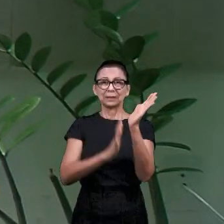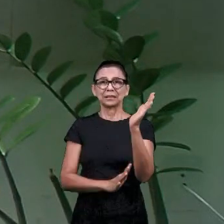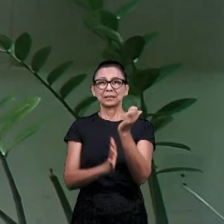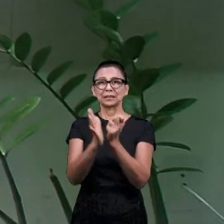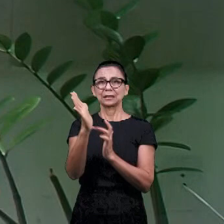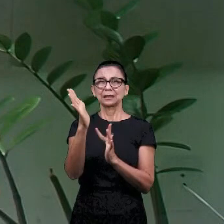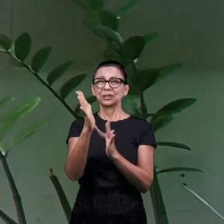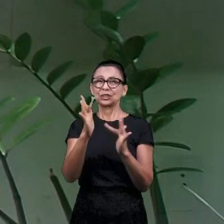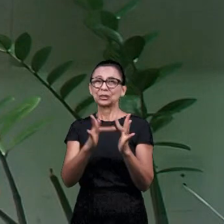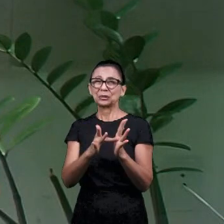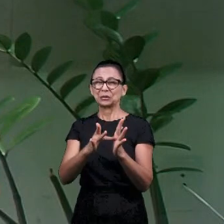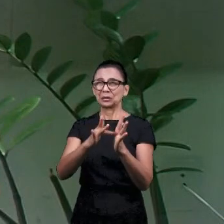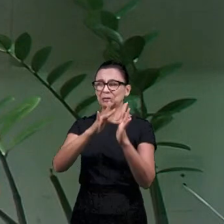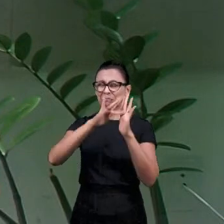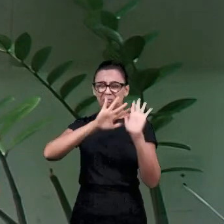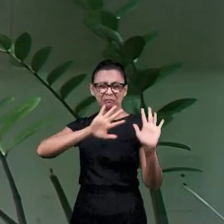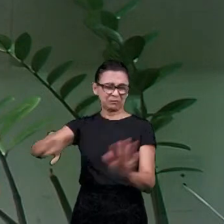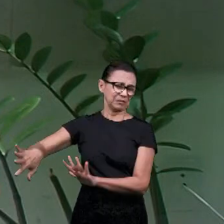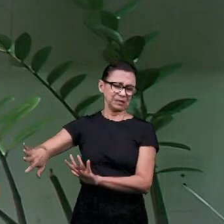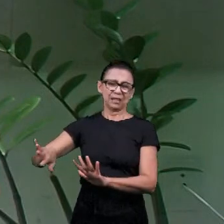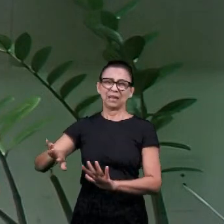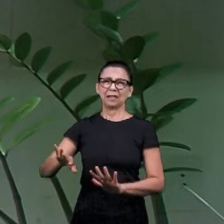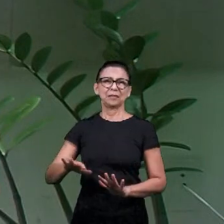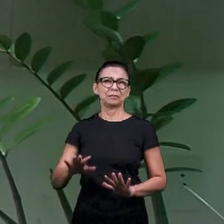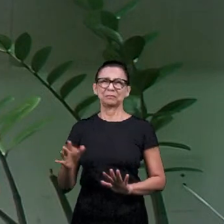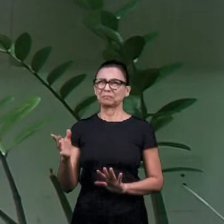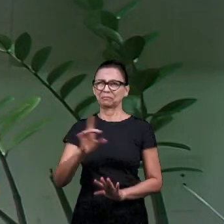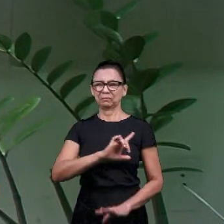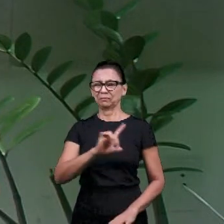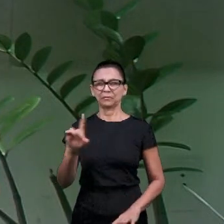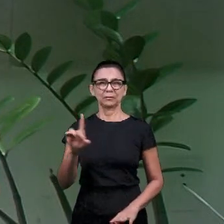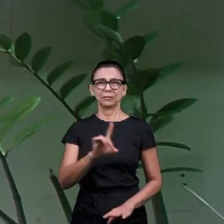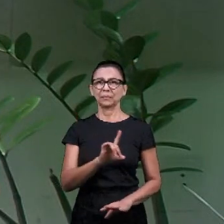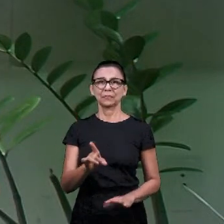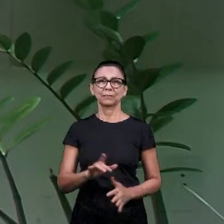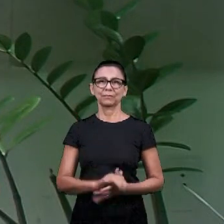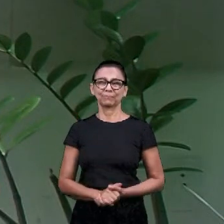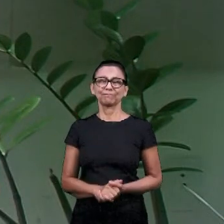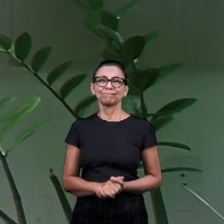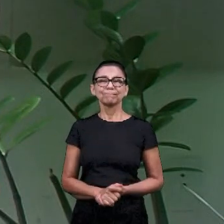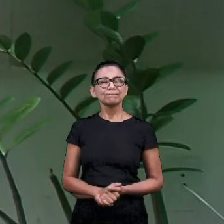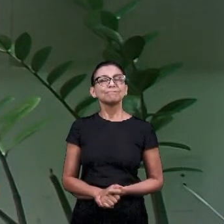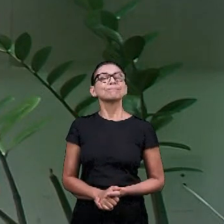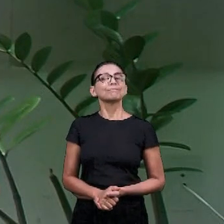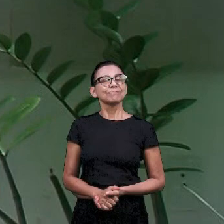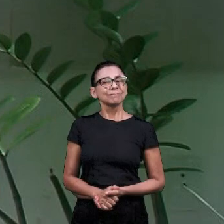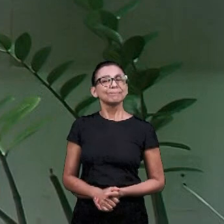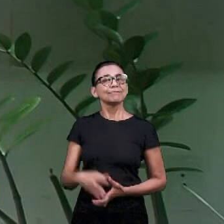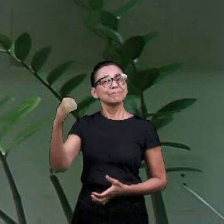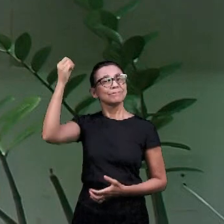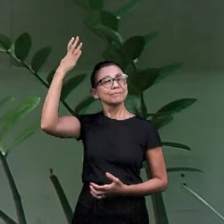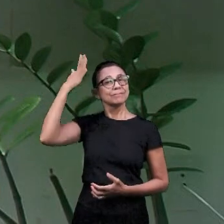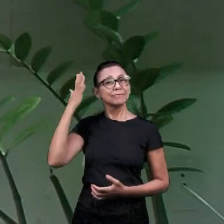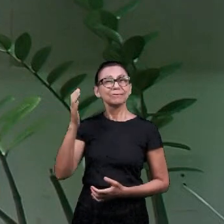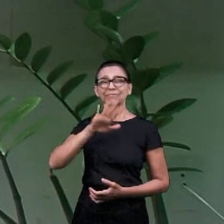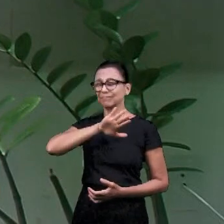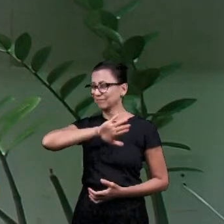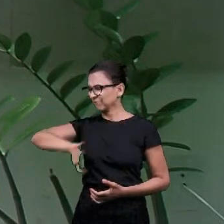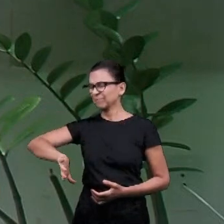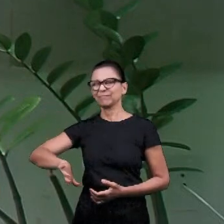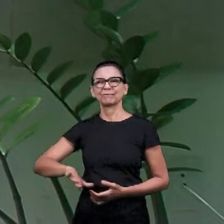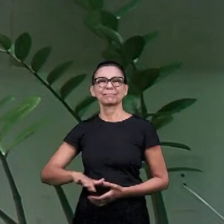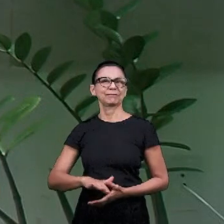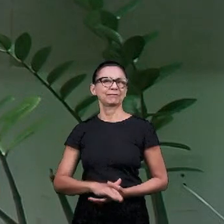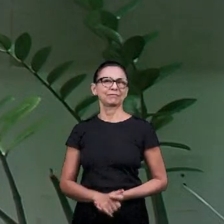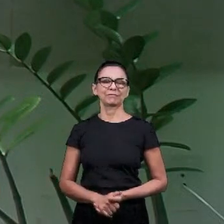Il rejette la doctrine du Saint-Esprit qui est la révélation. Il veut montrer à tous